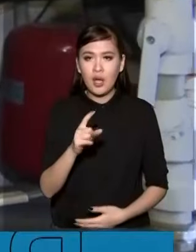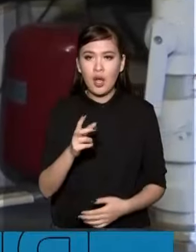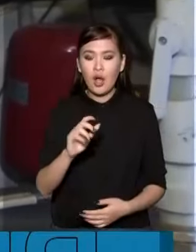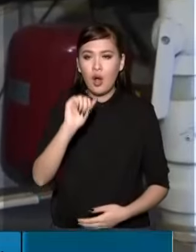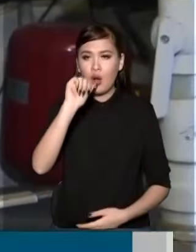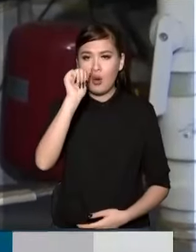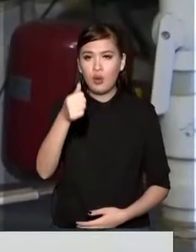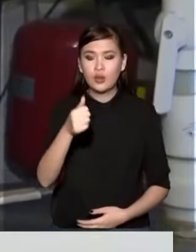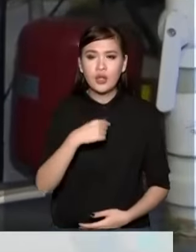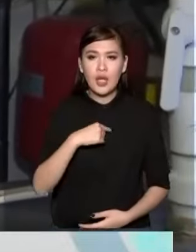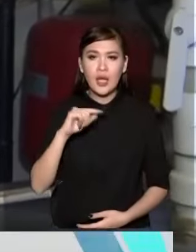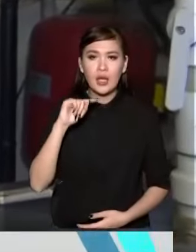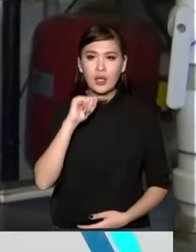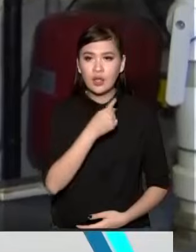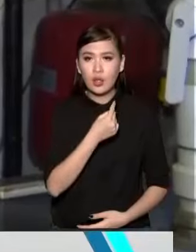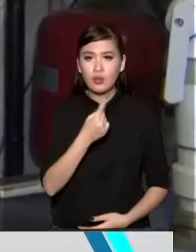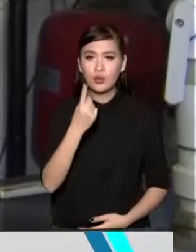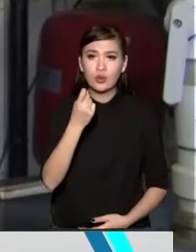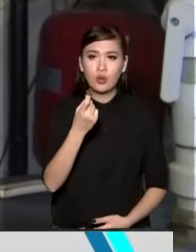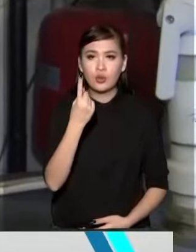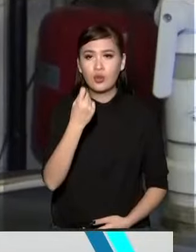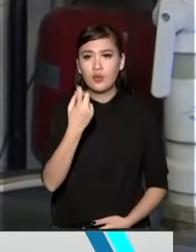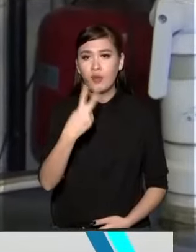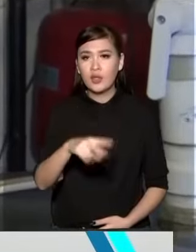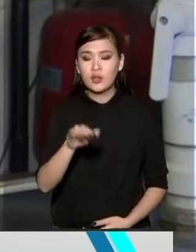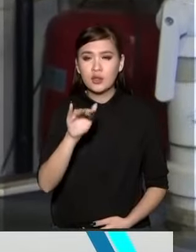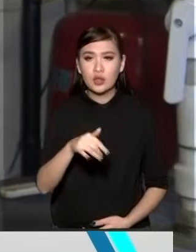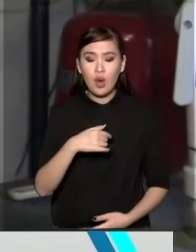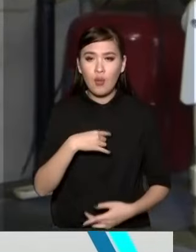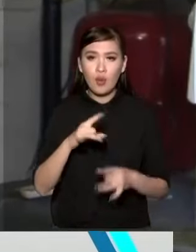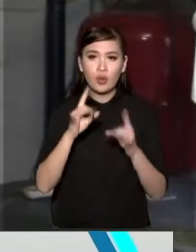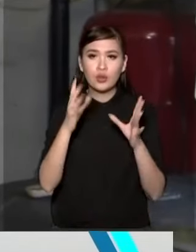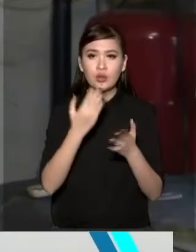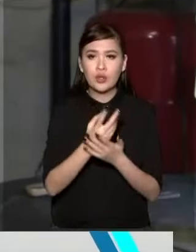это экономлю это 100-120 тысяч. У меня уходит